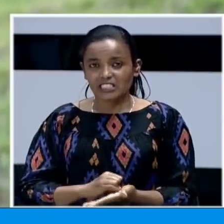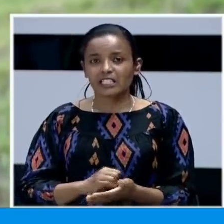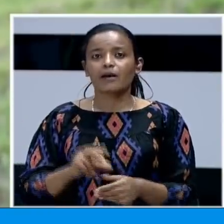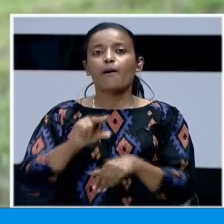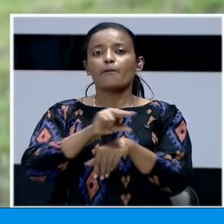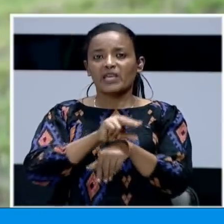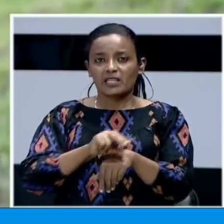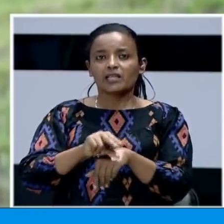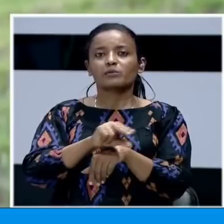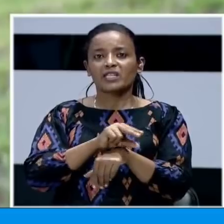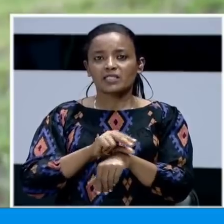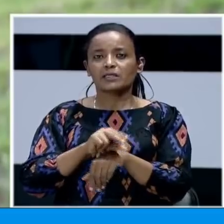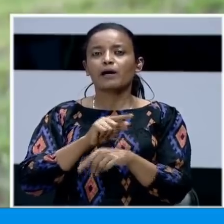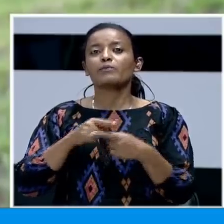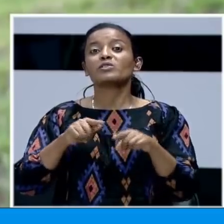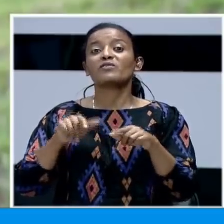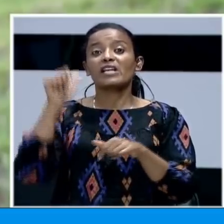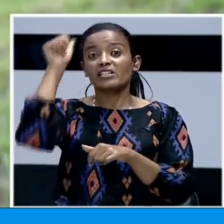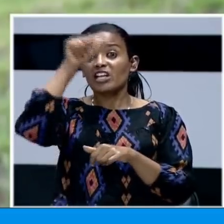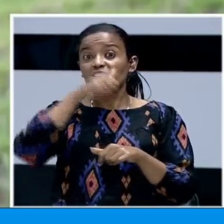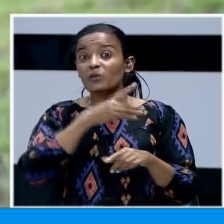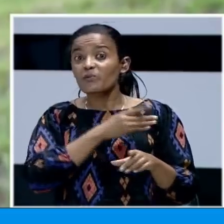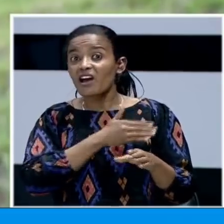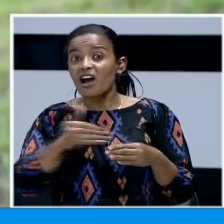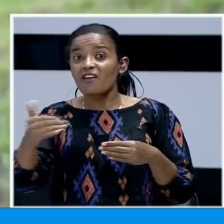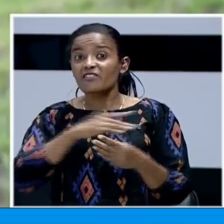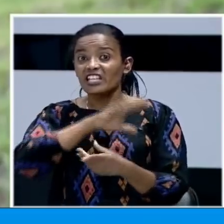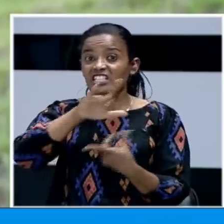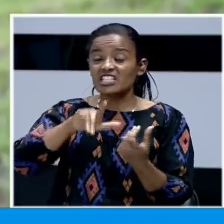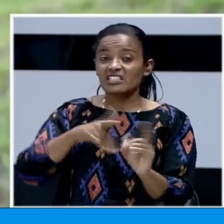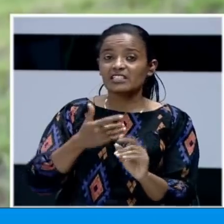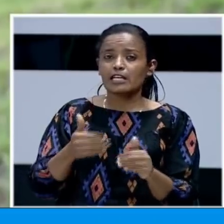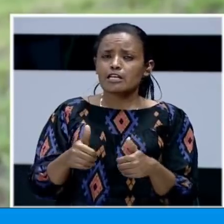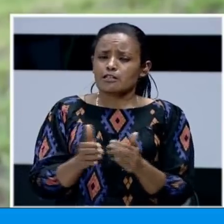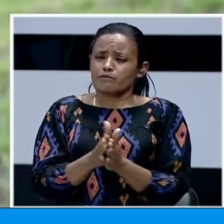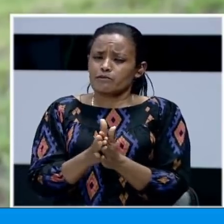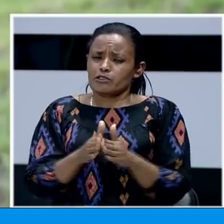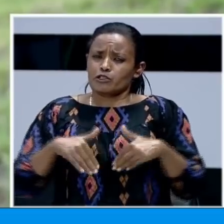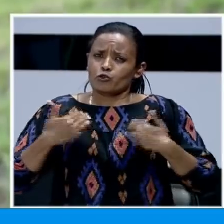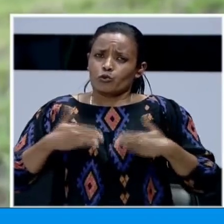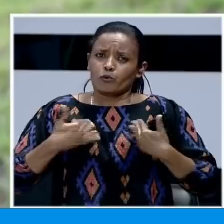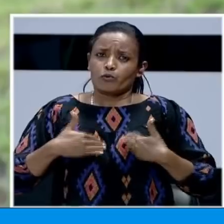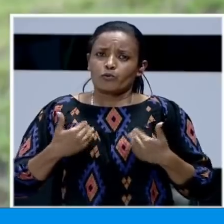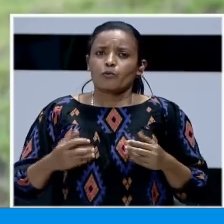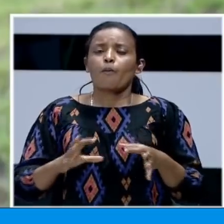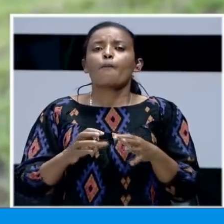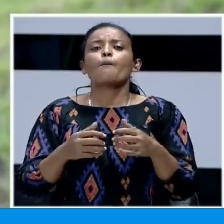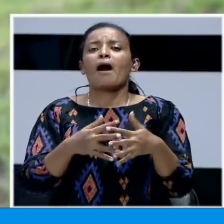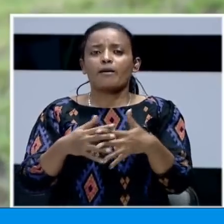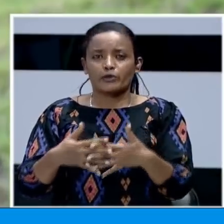بهيرات بهير سبات افتفل علي نا ايتوبيا شنقات نا ايتوبيا كللات كم ديليتهم بحوار